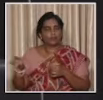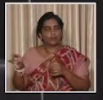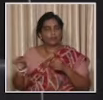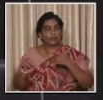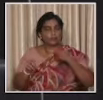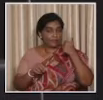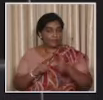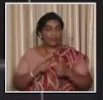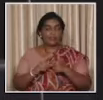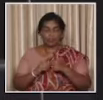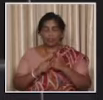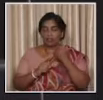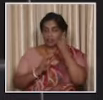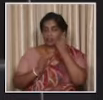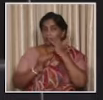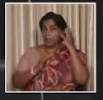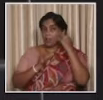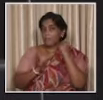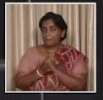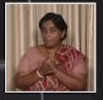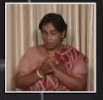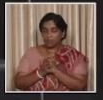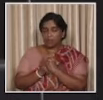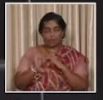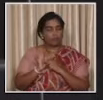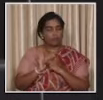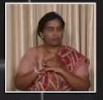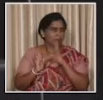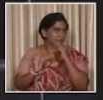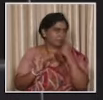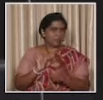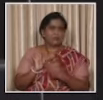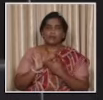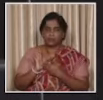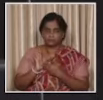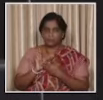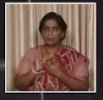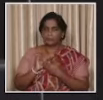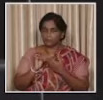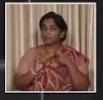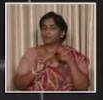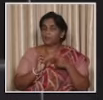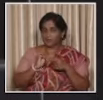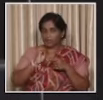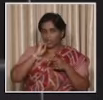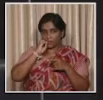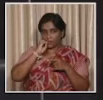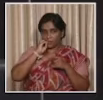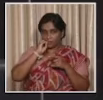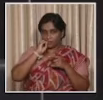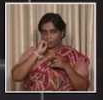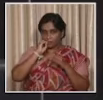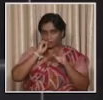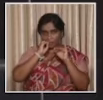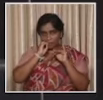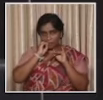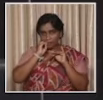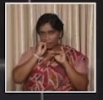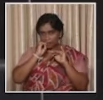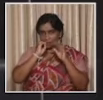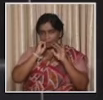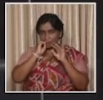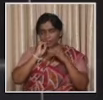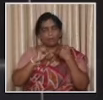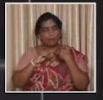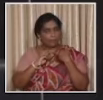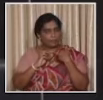යෝජනාවක්. මොකද මේ World Bank project එක වසිප් project is a very good project. I think we have to, because that's because sometimes when you look at the amount of money we are spending